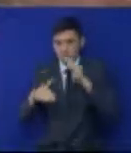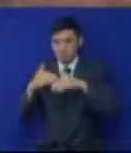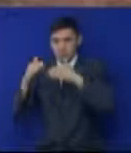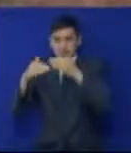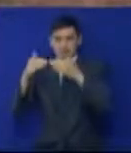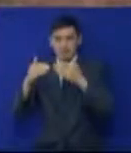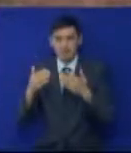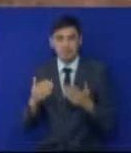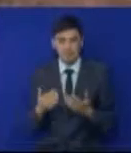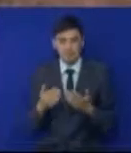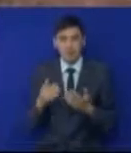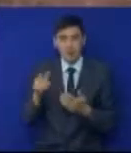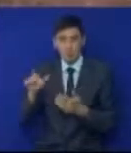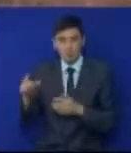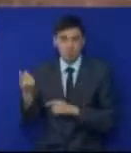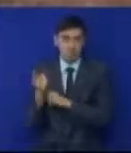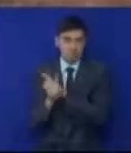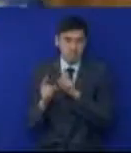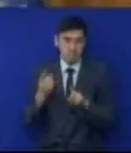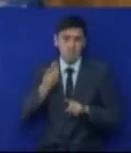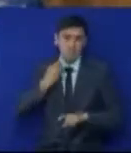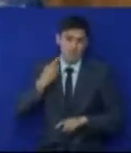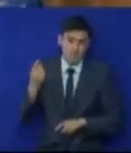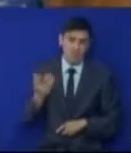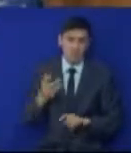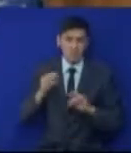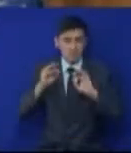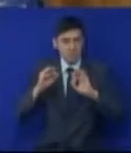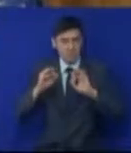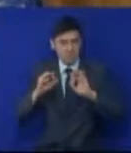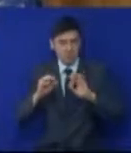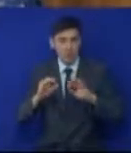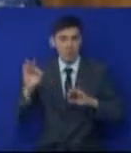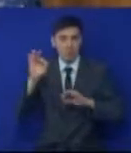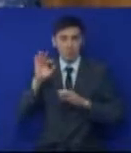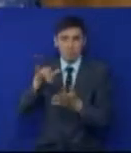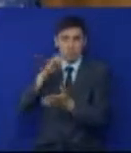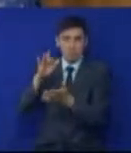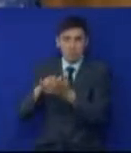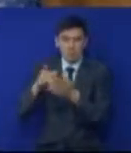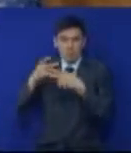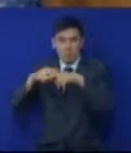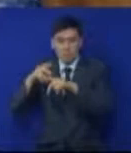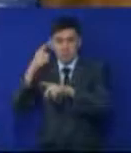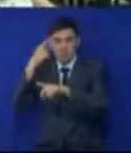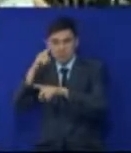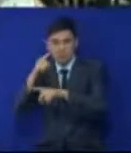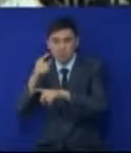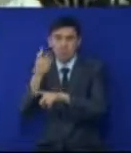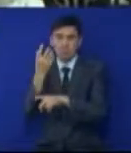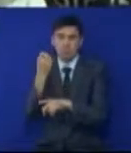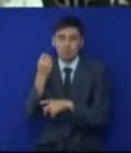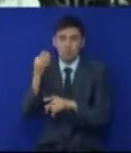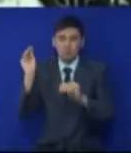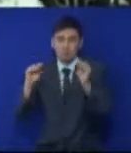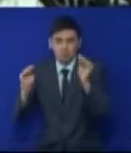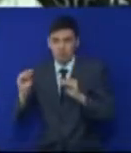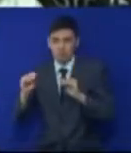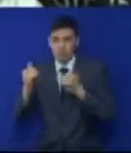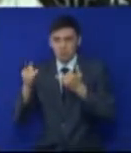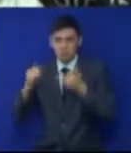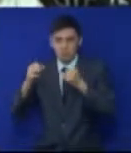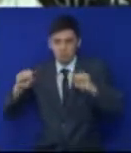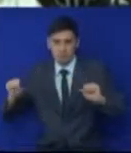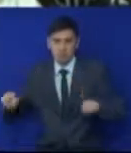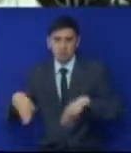Конференцияға қатысушылар баяндамаларында Астананы құру идеясы мен қажетті барлық инфрақұрылымдарды құрылысын салуда елбасы